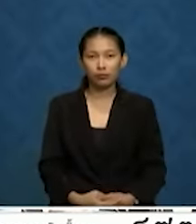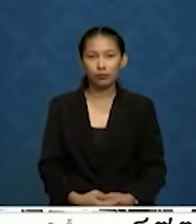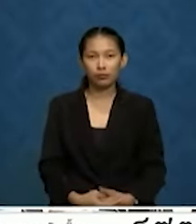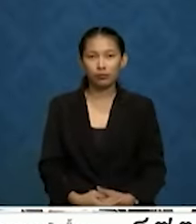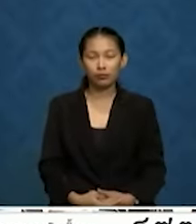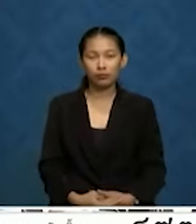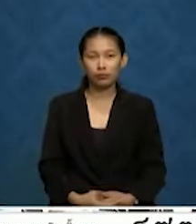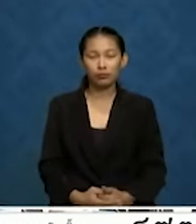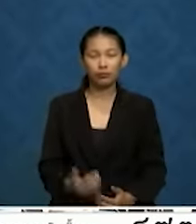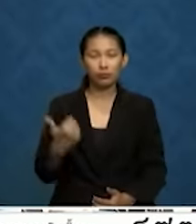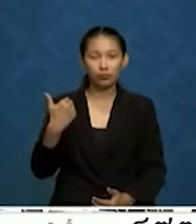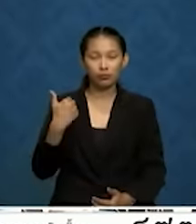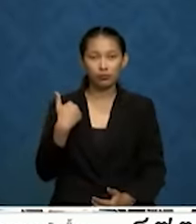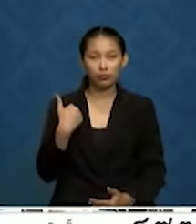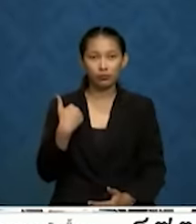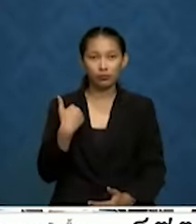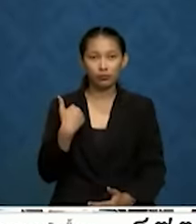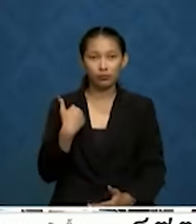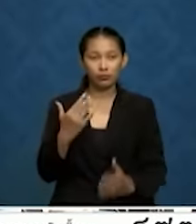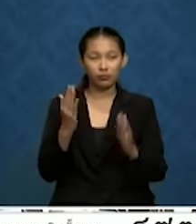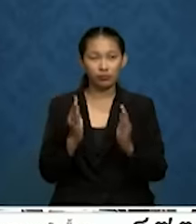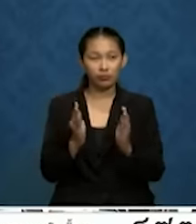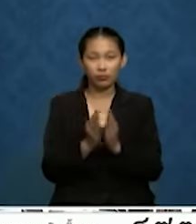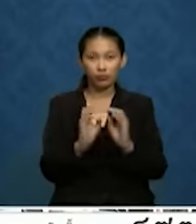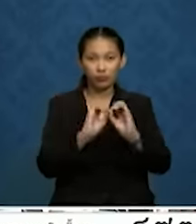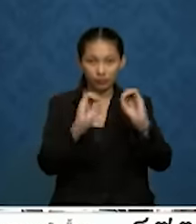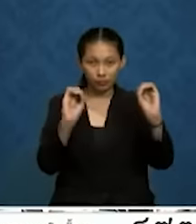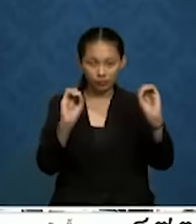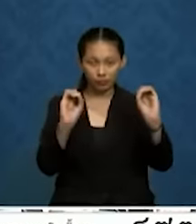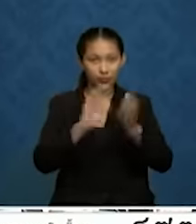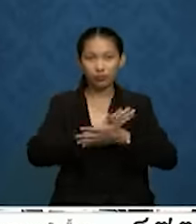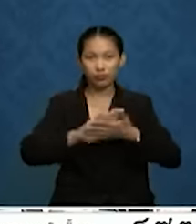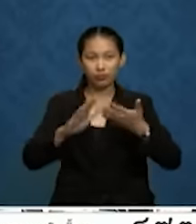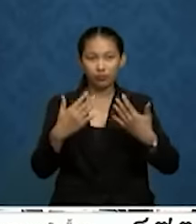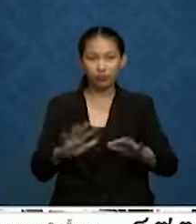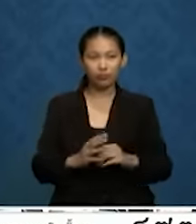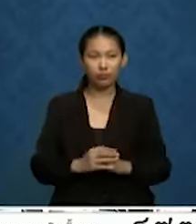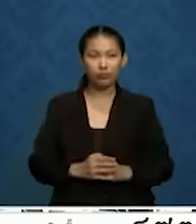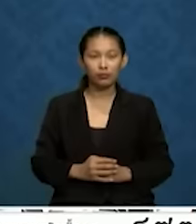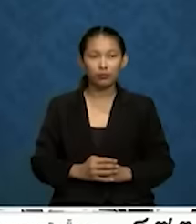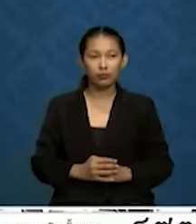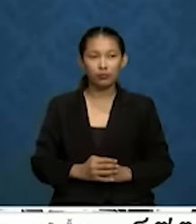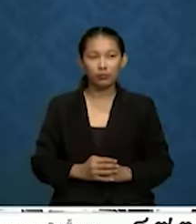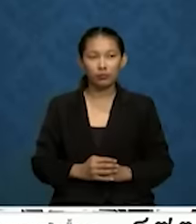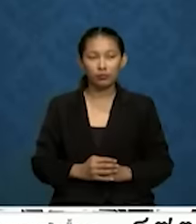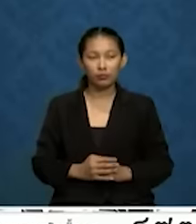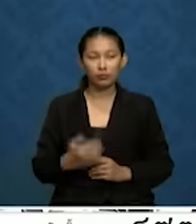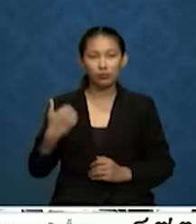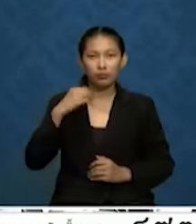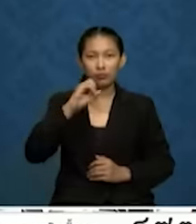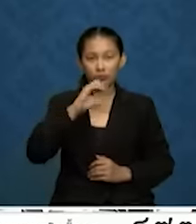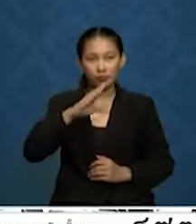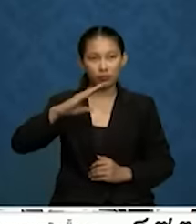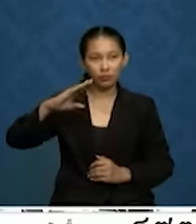ครับเดี๋ยวมีผู้ไม่ลงคะแนนไม่มีแล้วนะฮะครับก็ท่านได้รับแจ้งว่าพลเ